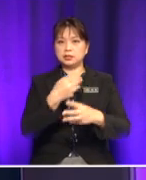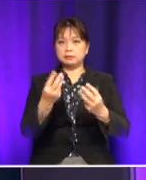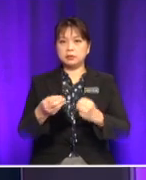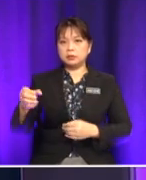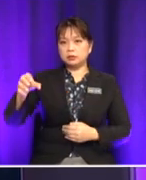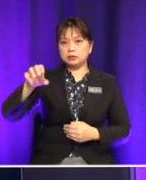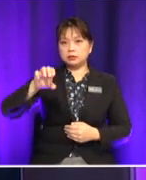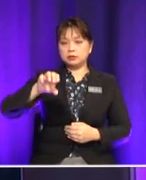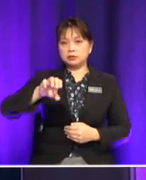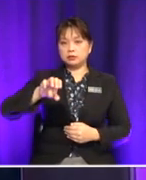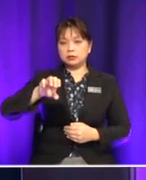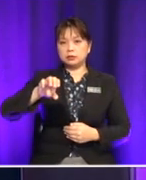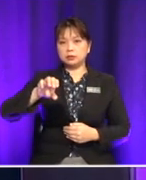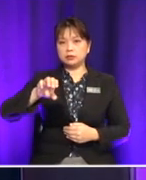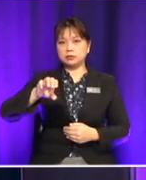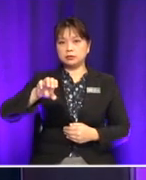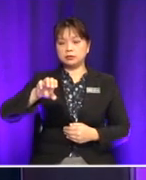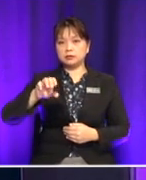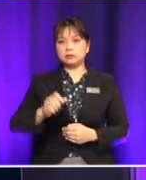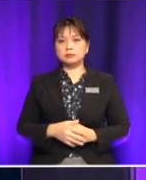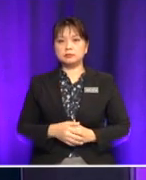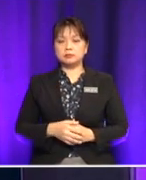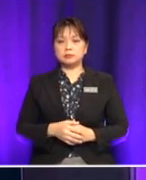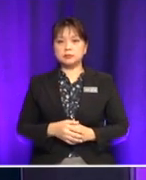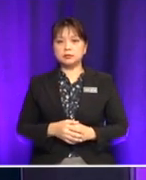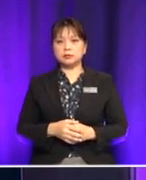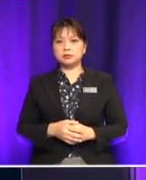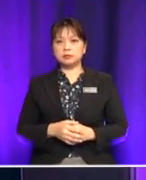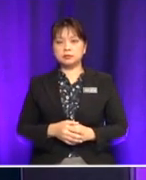ini penutup nih Jangan letak macannya guys